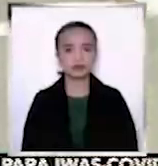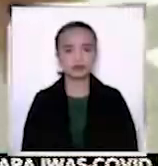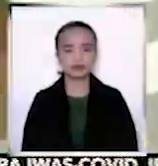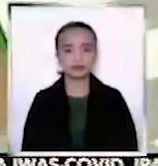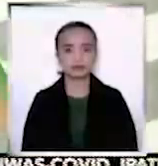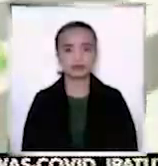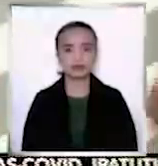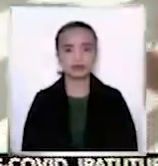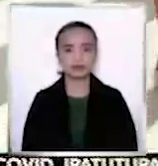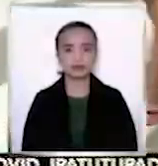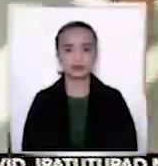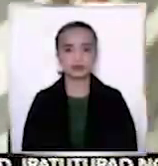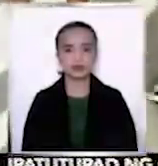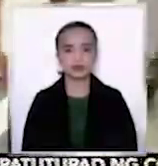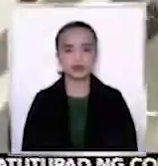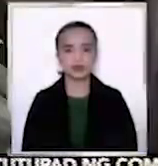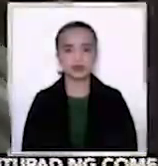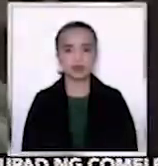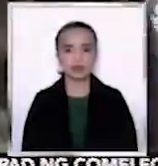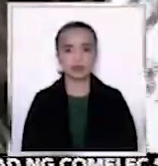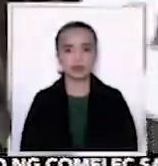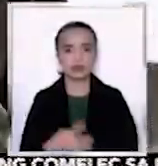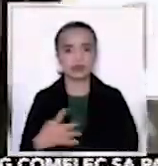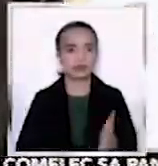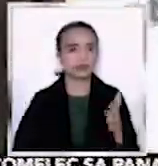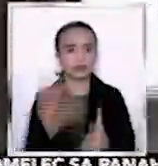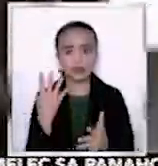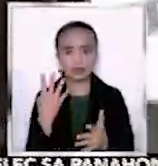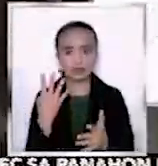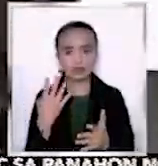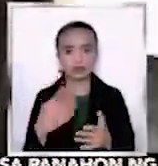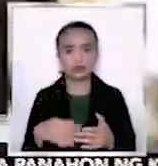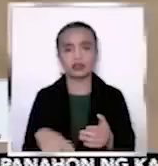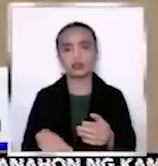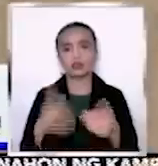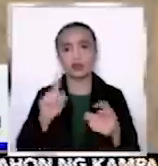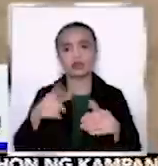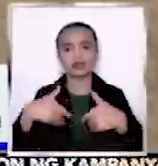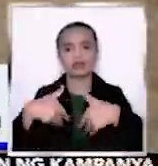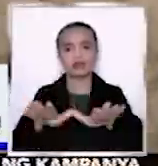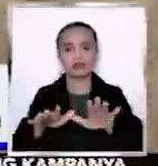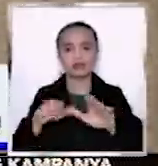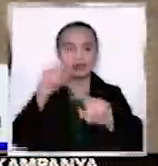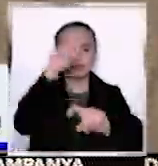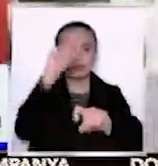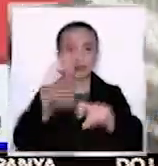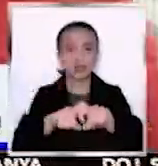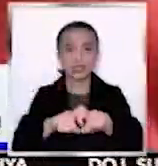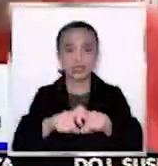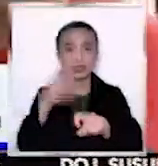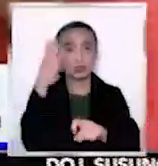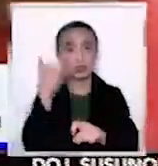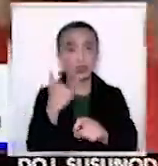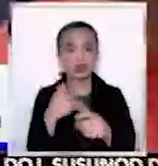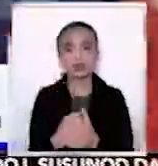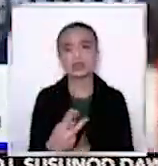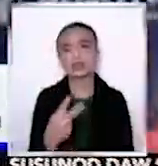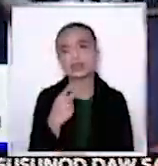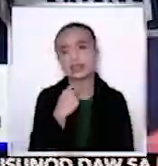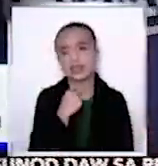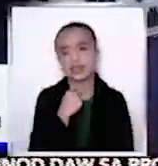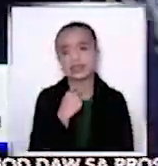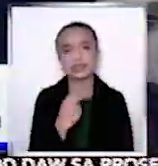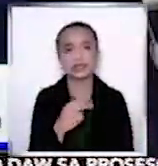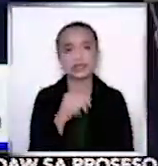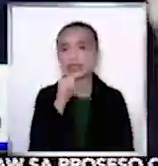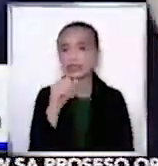Apat na beses nang napapaalis sa inuupahan si Mario at kanyang pamilya. Ang pangbayad niya kasi, naipit dahil sa hindi pa rin naibibigay na